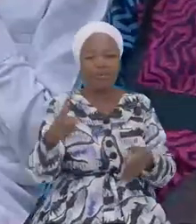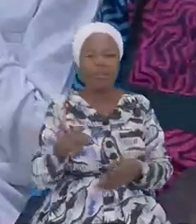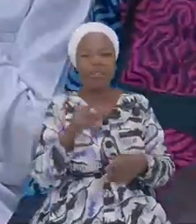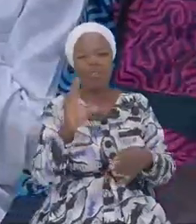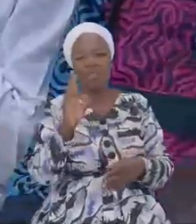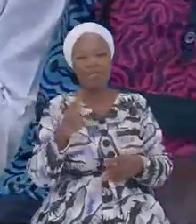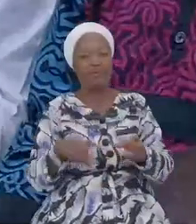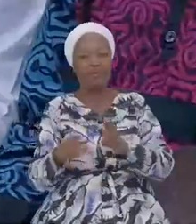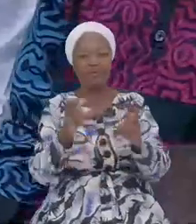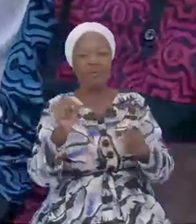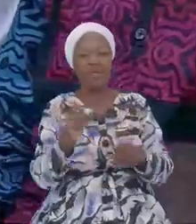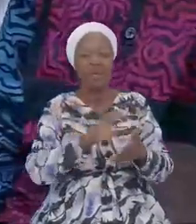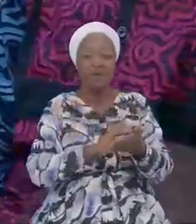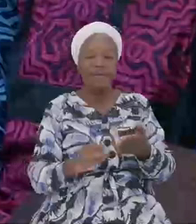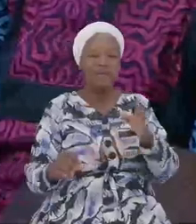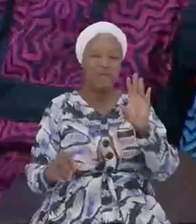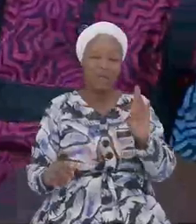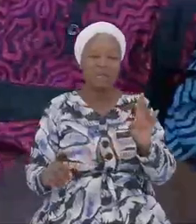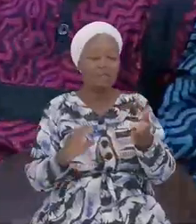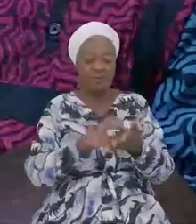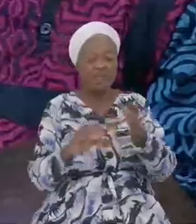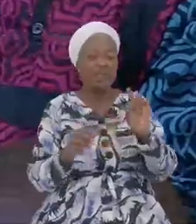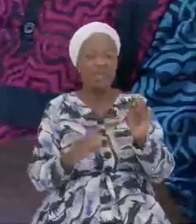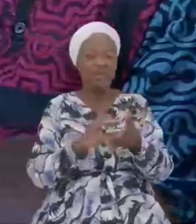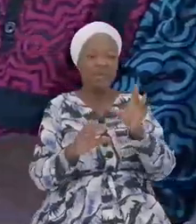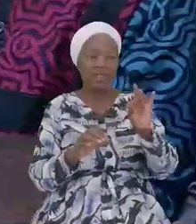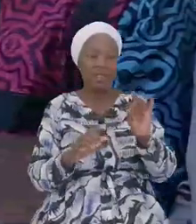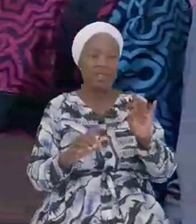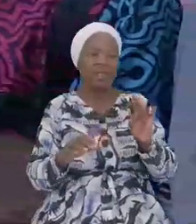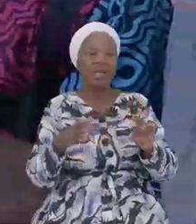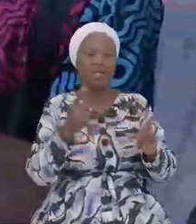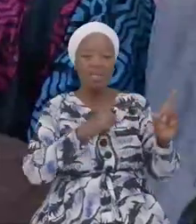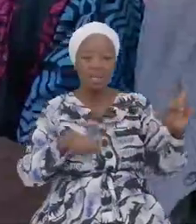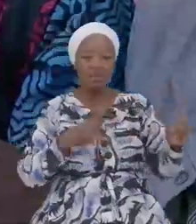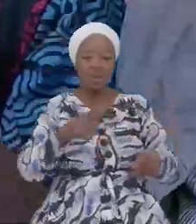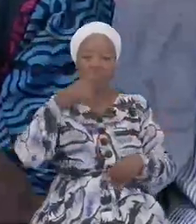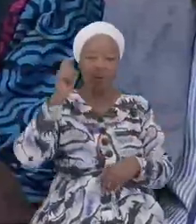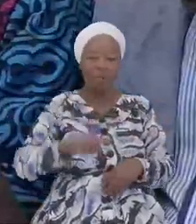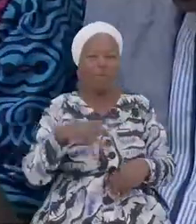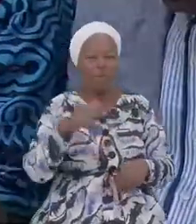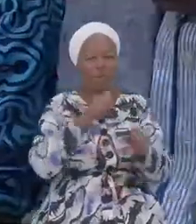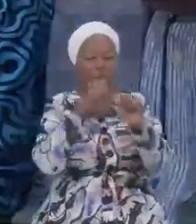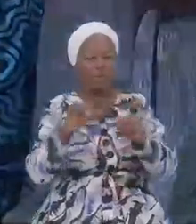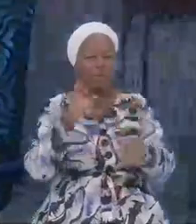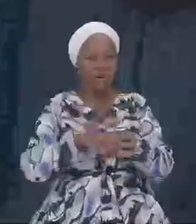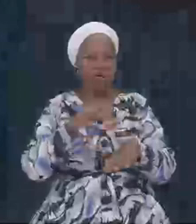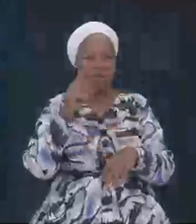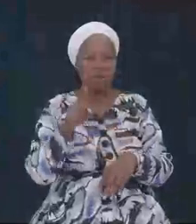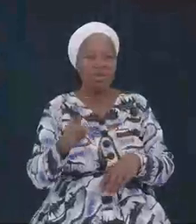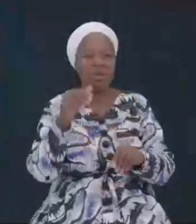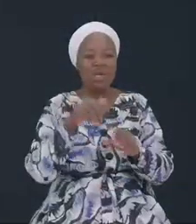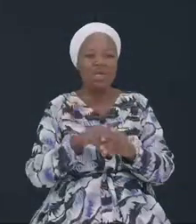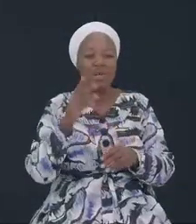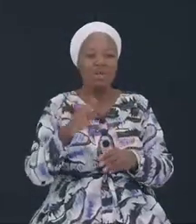chemins. Verset 8. Dans le verset 8, l'Éternel ordonnera à la bénédiction d'être avec toi dans